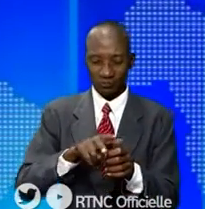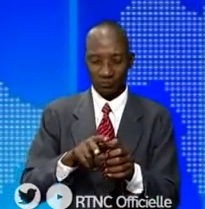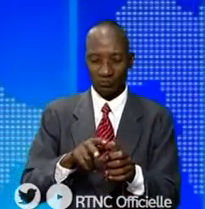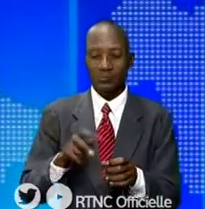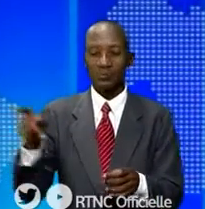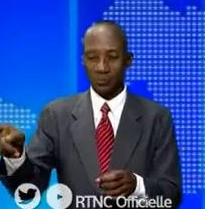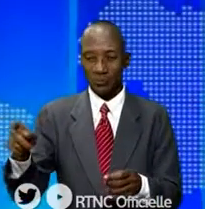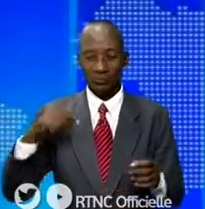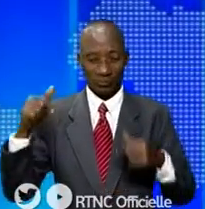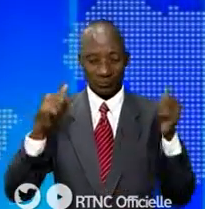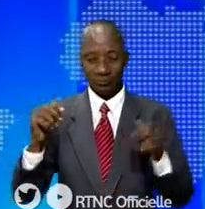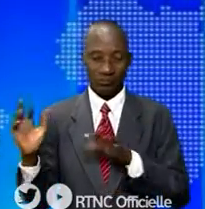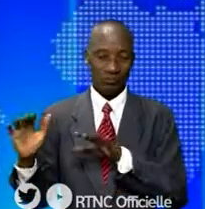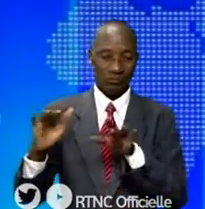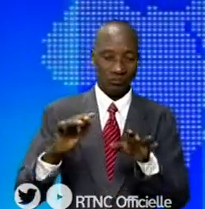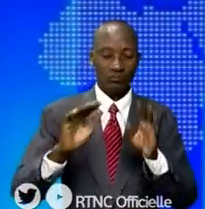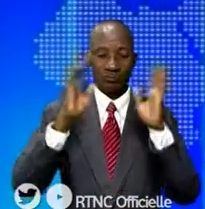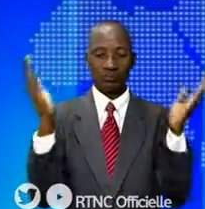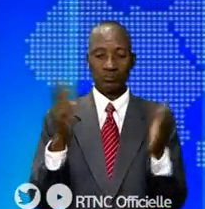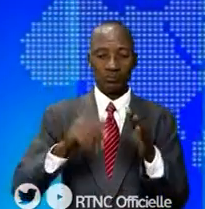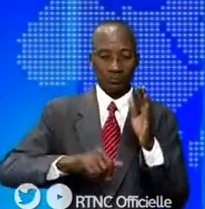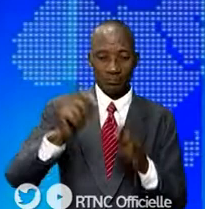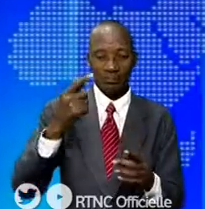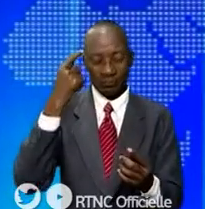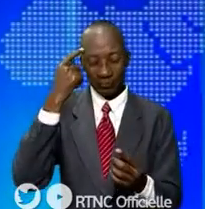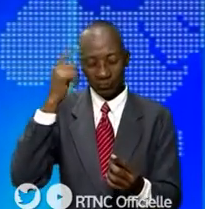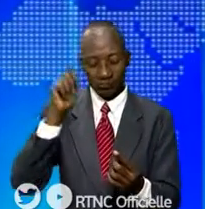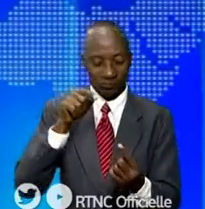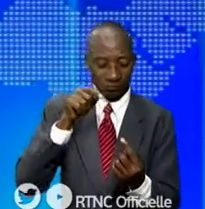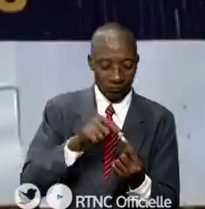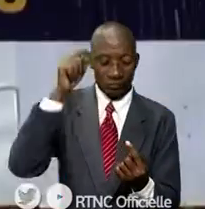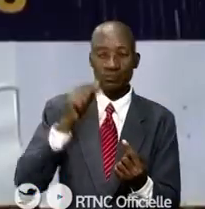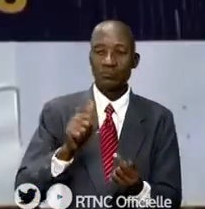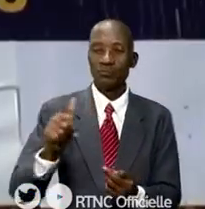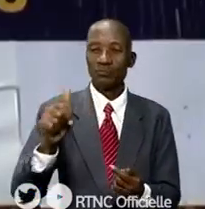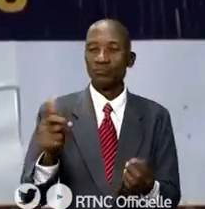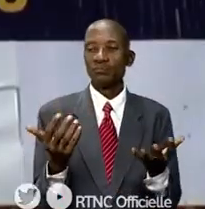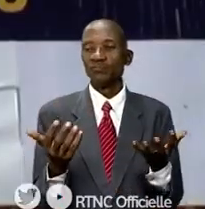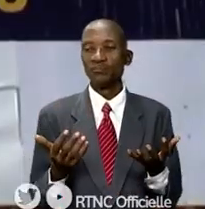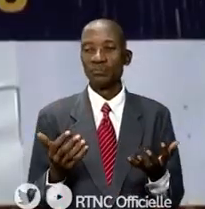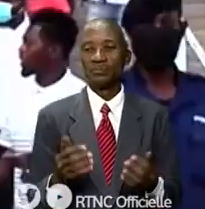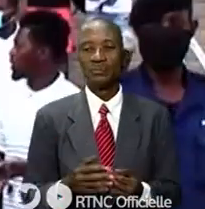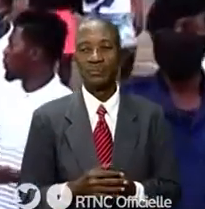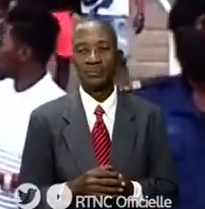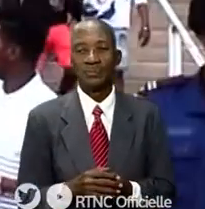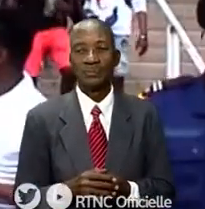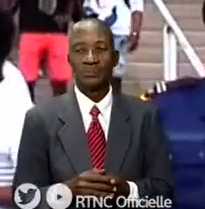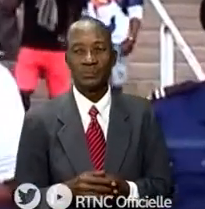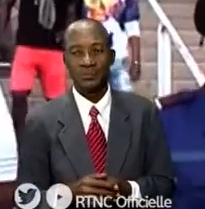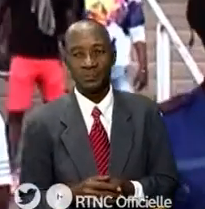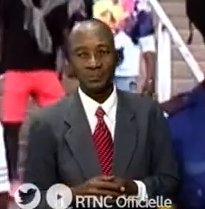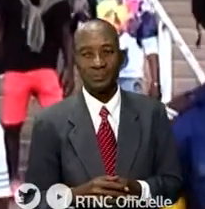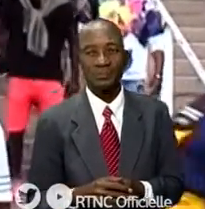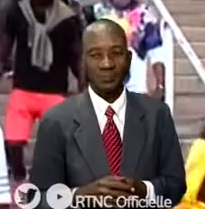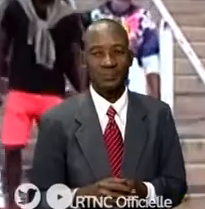se faire dépister. Suivez ce reportage d'Oscar Mbal et Cédric Kenina. Ils sont mieux placés pour passer les messages à l'opinion